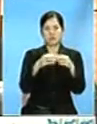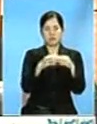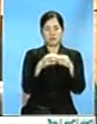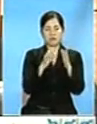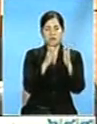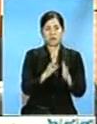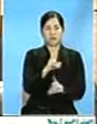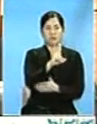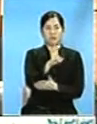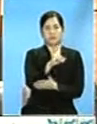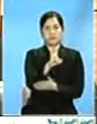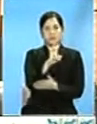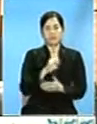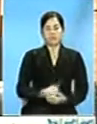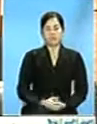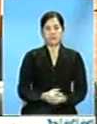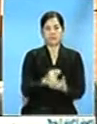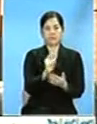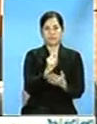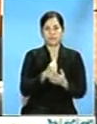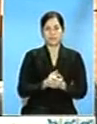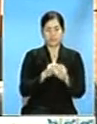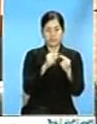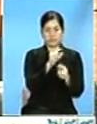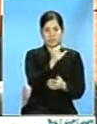ก็คือมาจาก